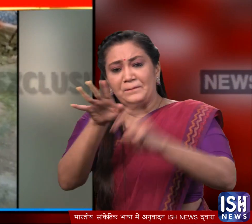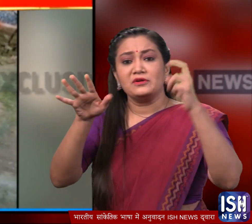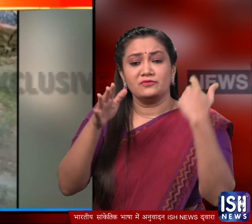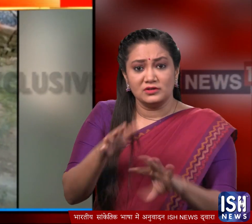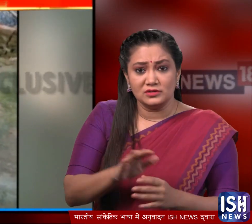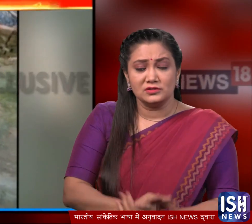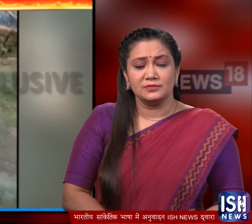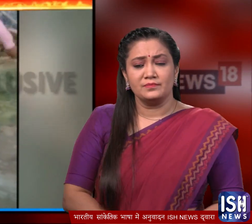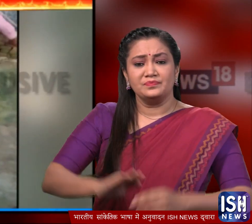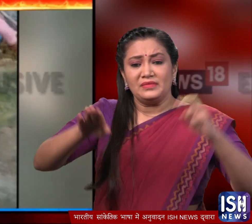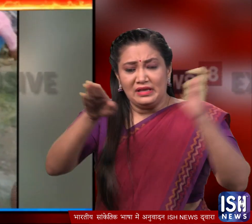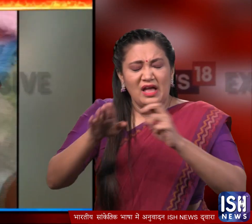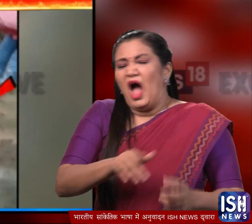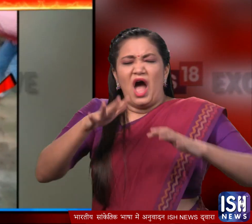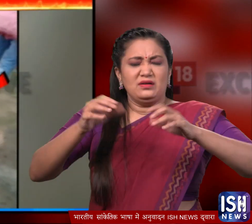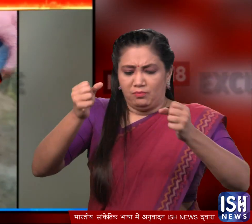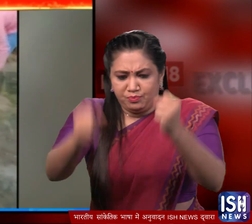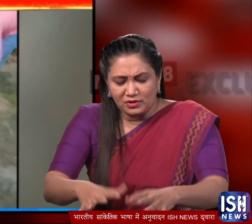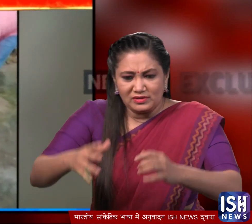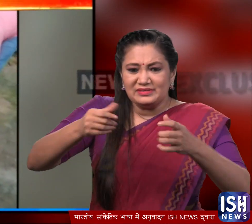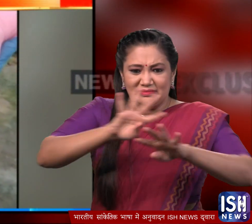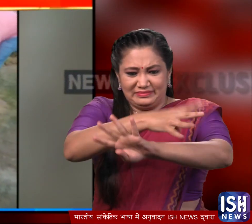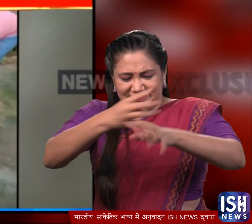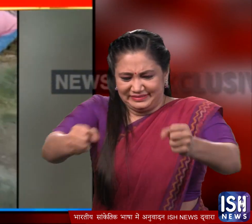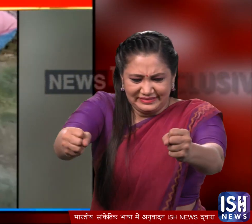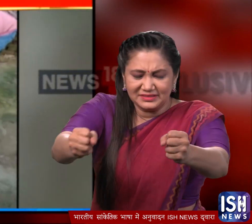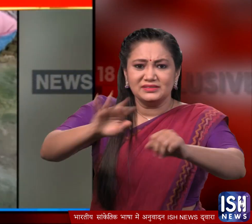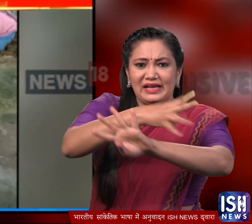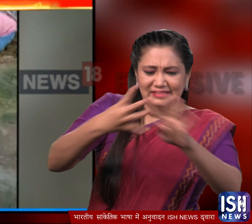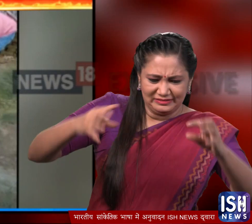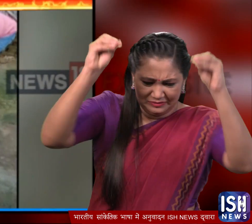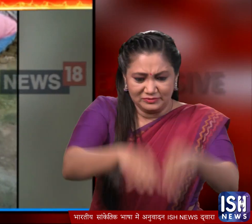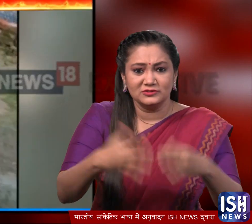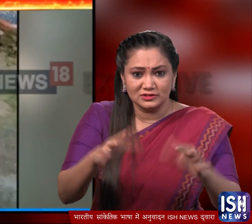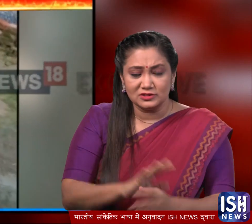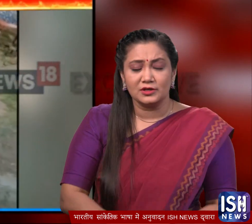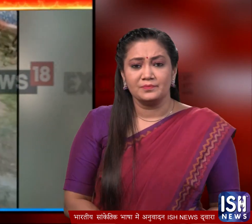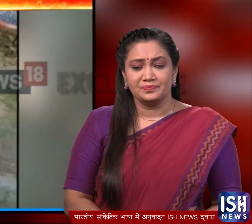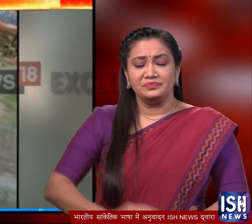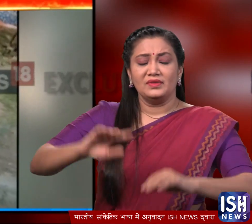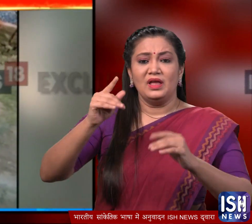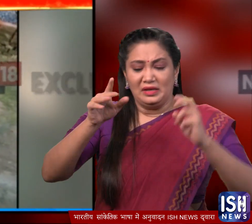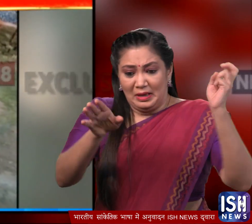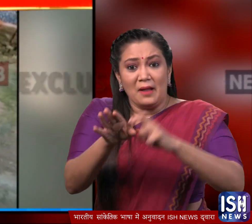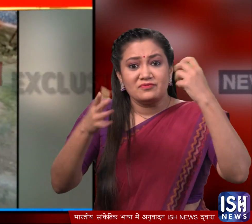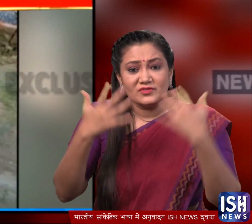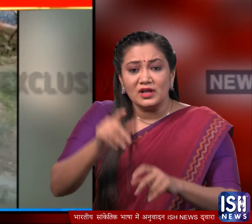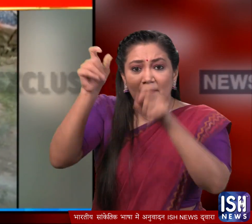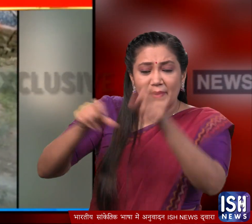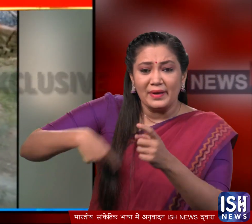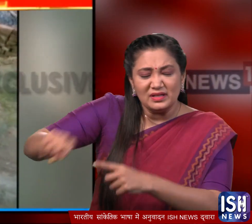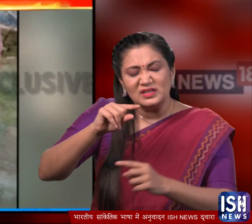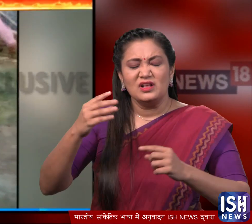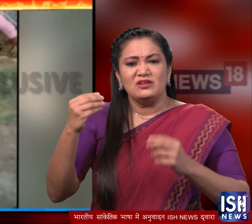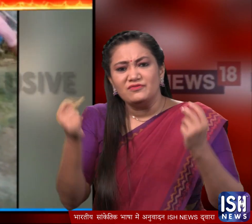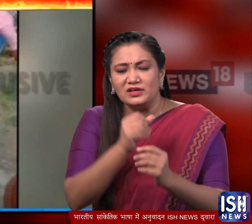पर काट लिया। सांप के काटते ही उसने दोनों सांपों को खुद से दूर किया और एक पिंजरे में कैद कर दिया। बताया गया कि सांप के डसने के बाद वहां मौजूद